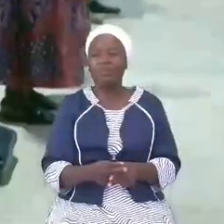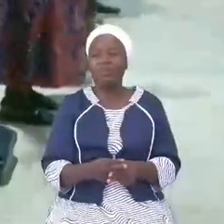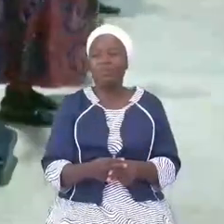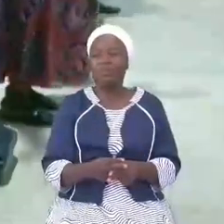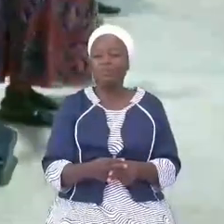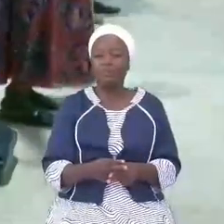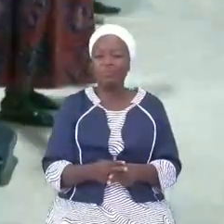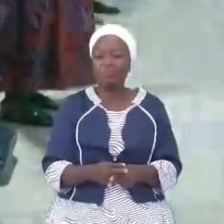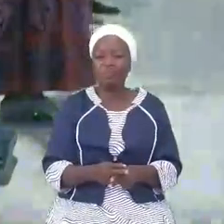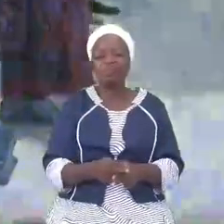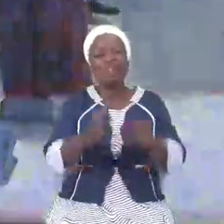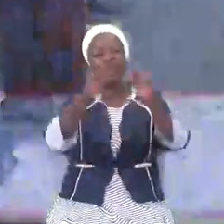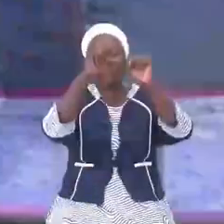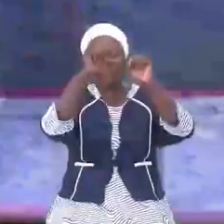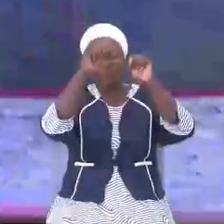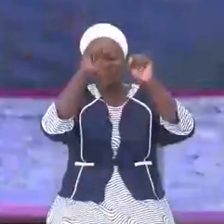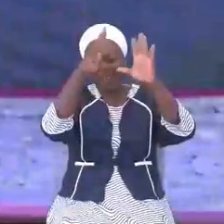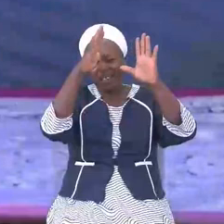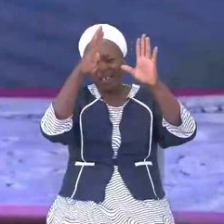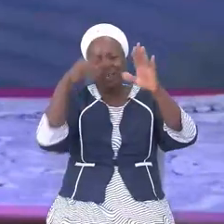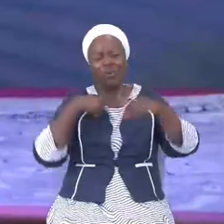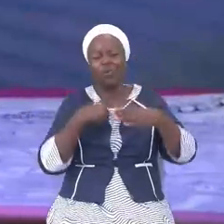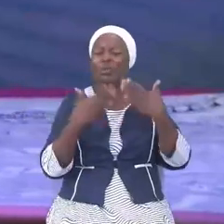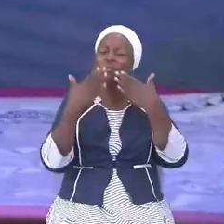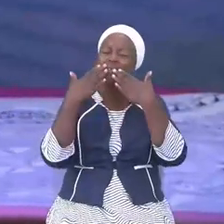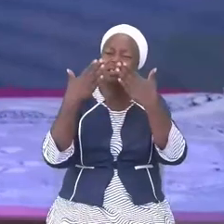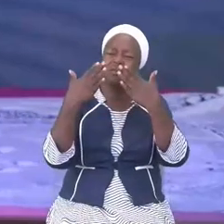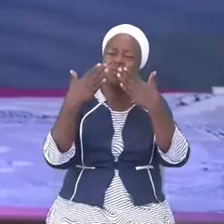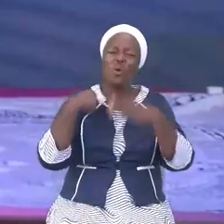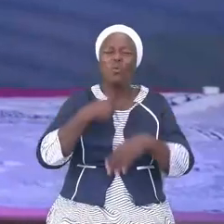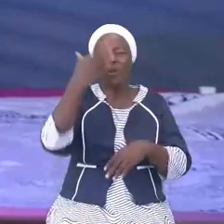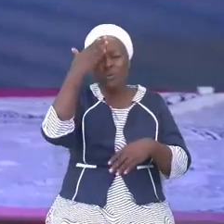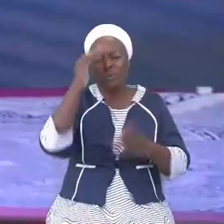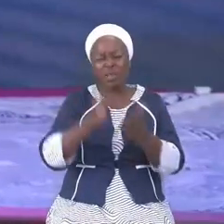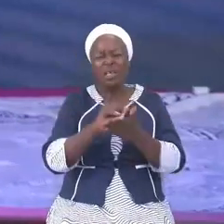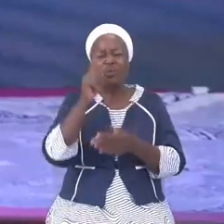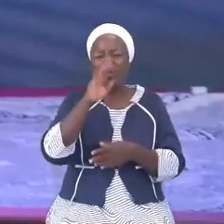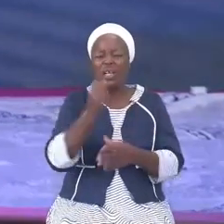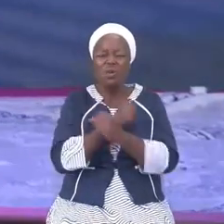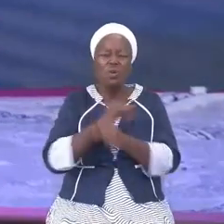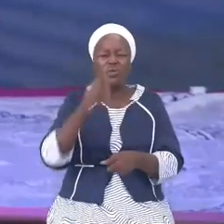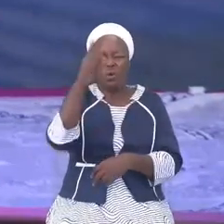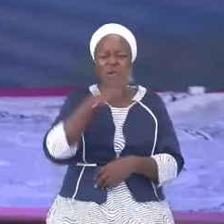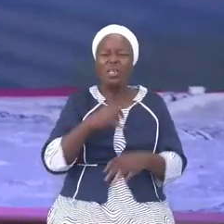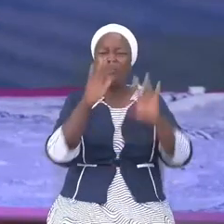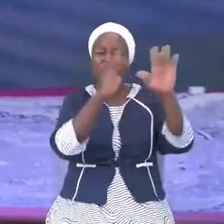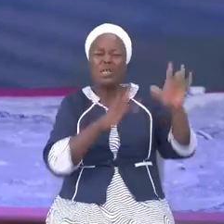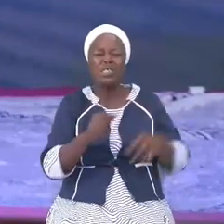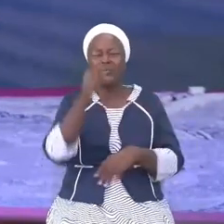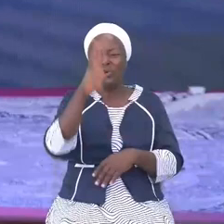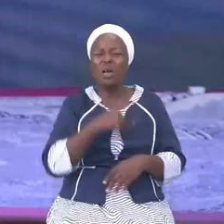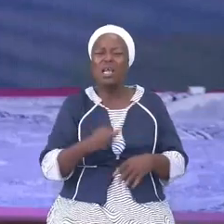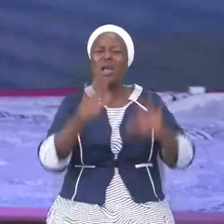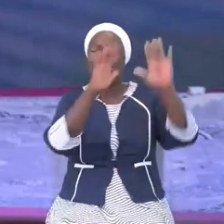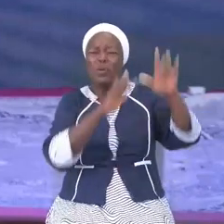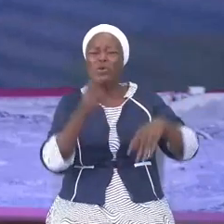Père, nous te remercions. Nous savons que tu es un Dieu aimable, un Dieu miséricordieux, un Dieu compatissant